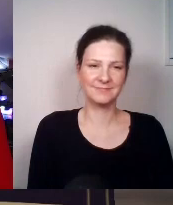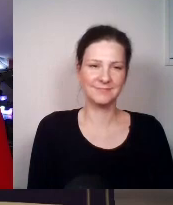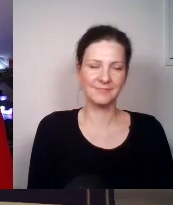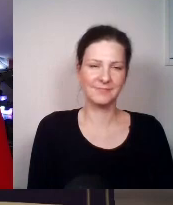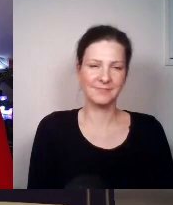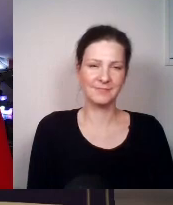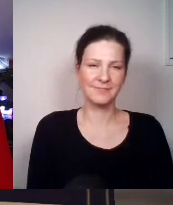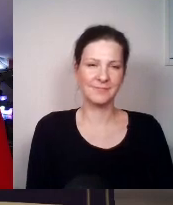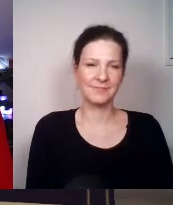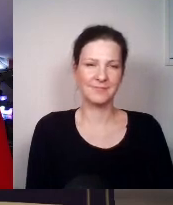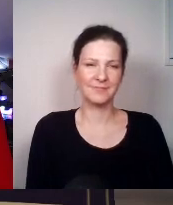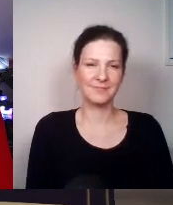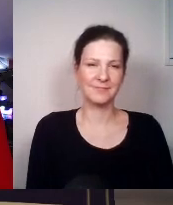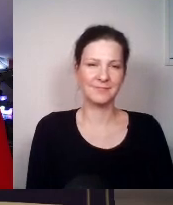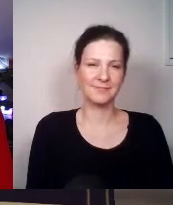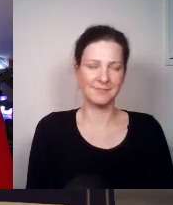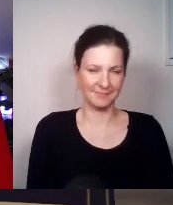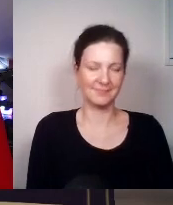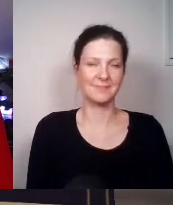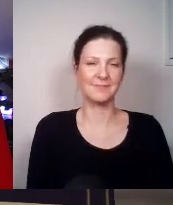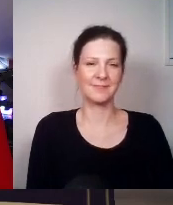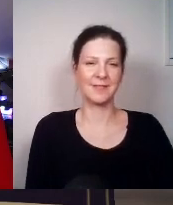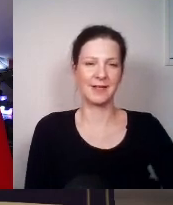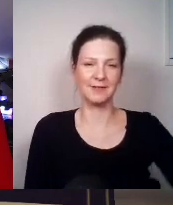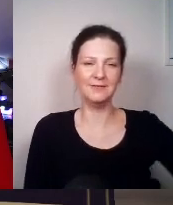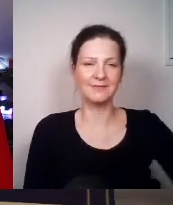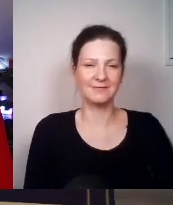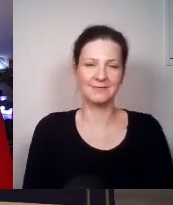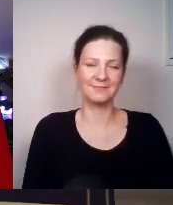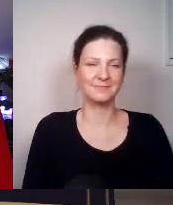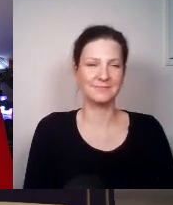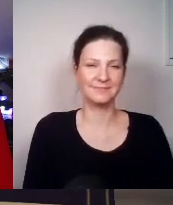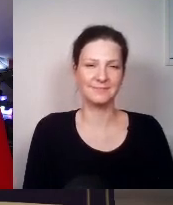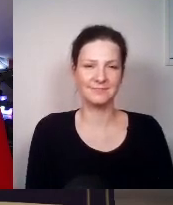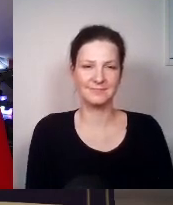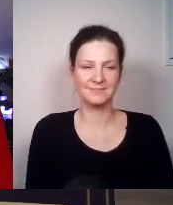Ich wäre am neugierigsten auf Bevölkerung, muss ich sagen. Dann?